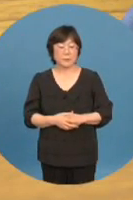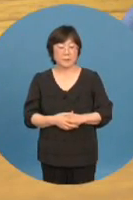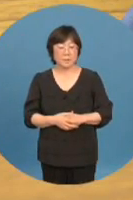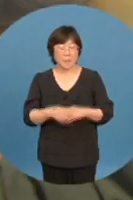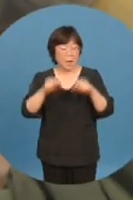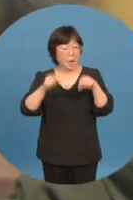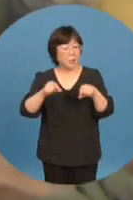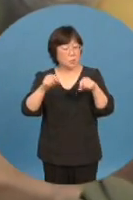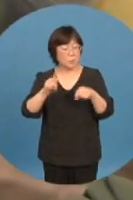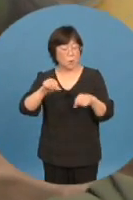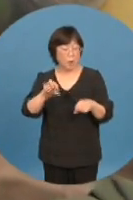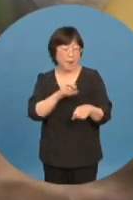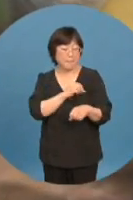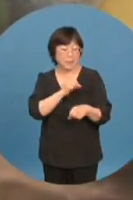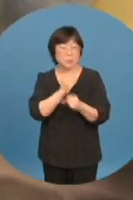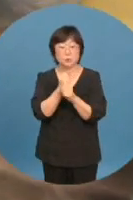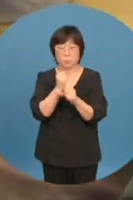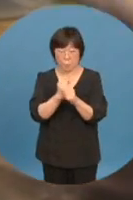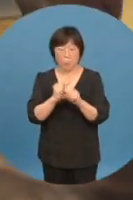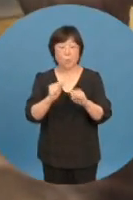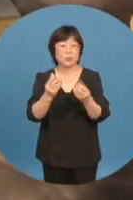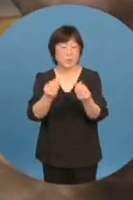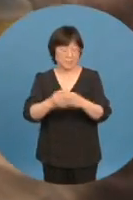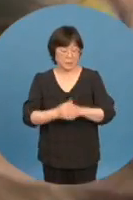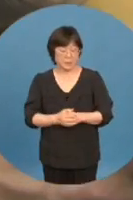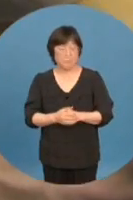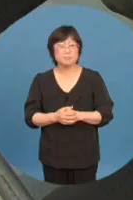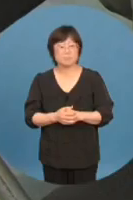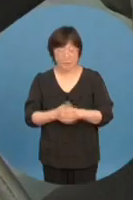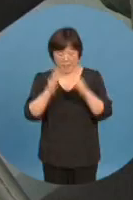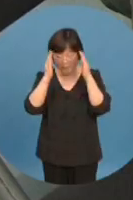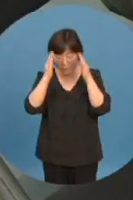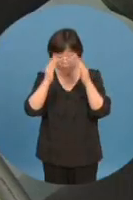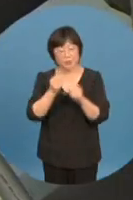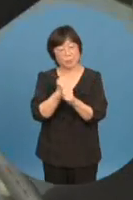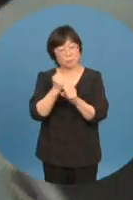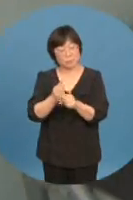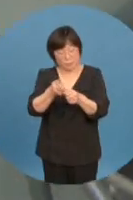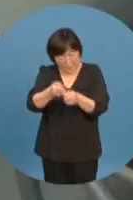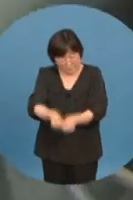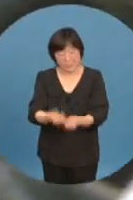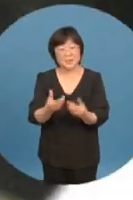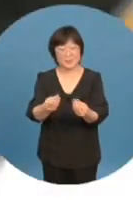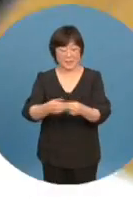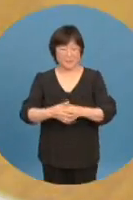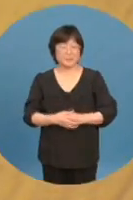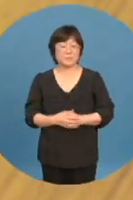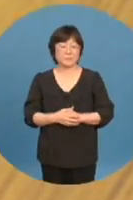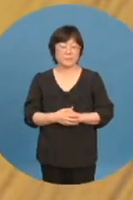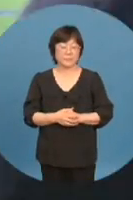藍染めの缶バッジ作りも行われました。一生懸命作りました。